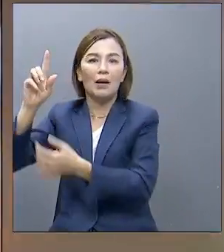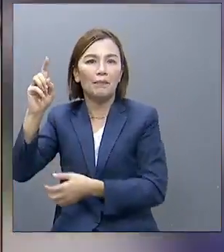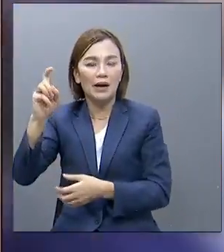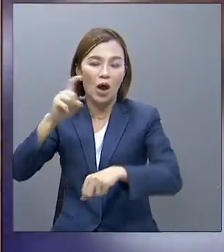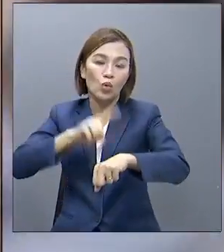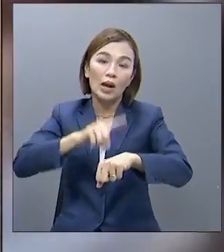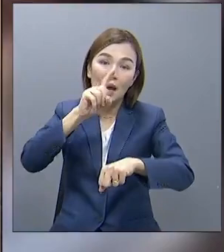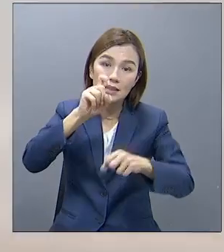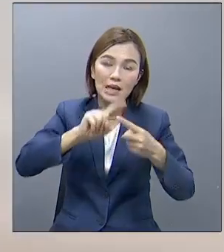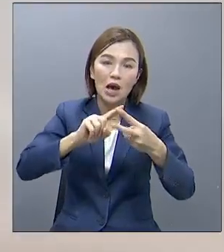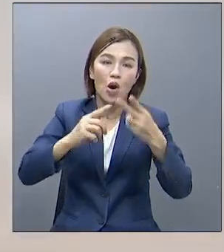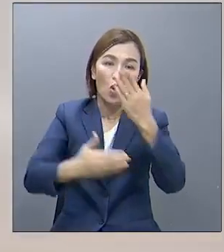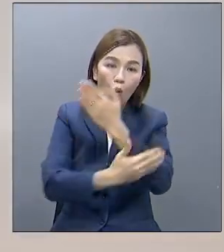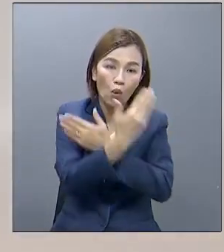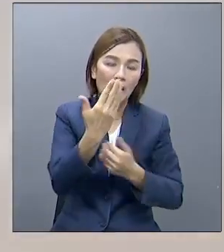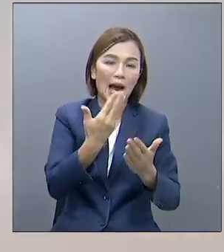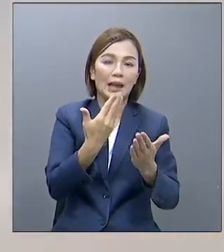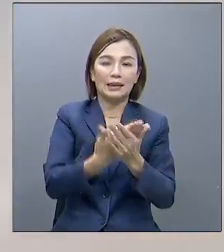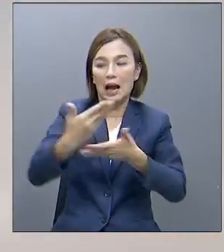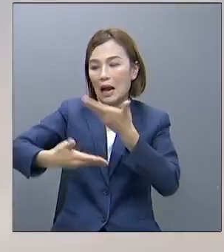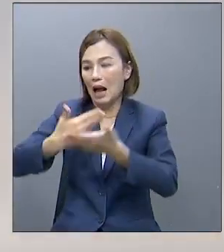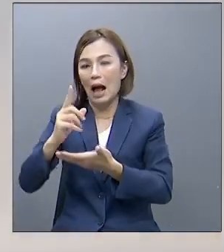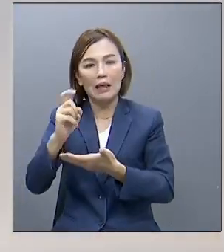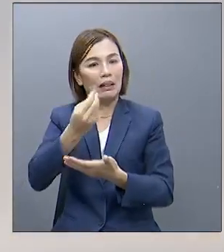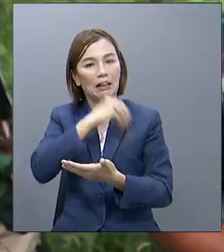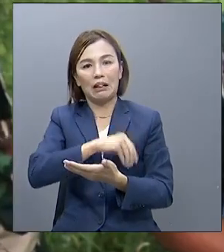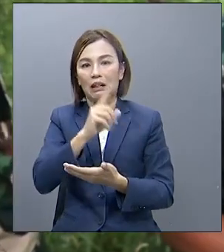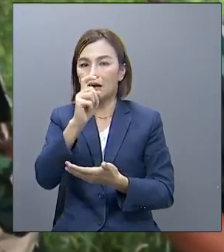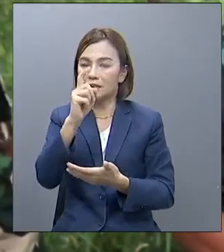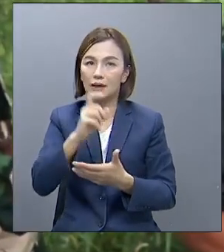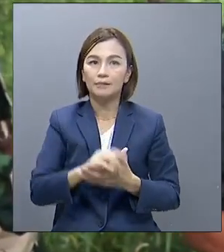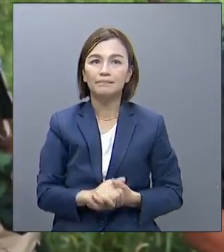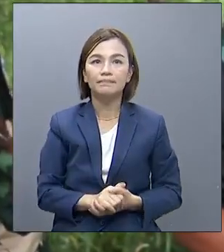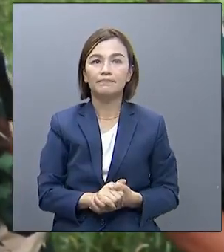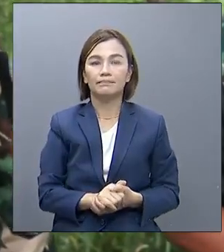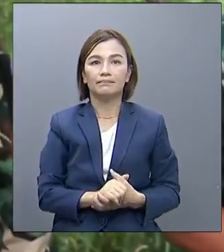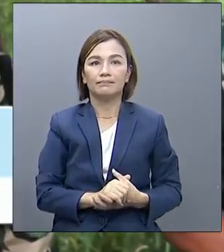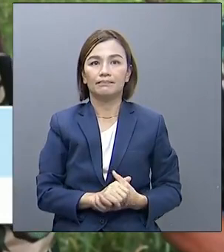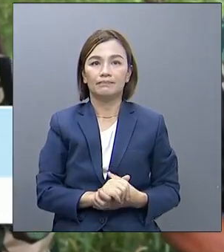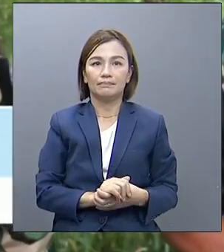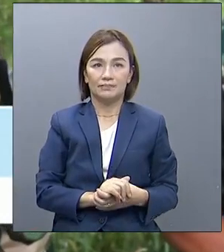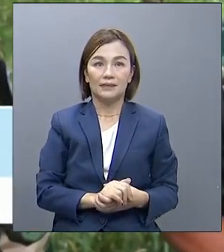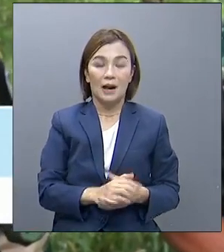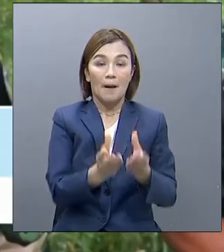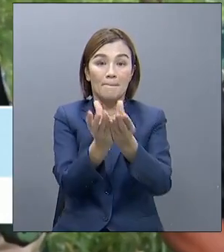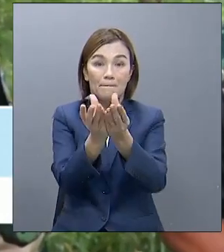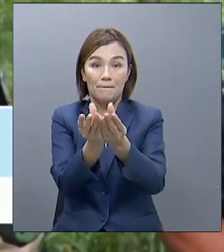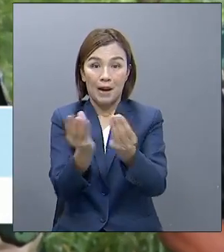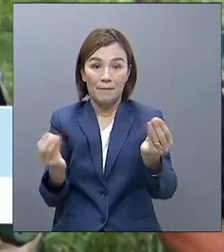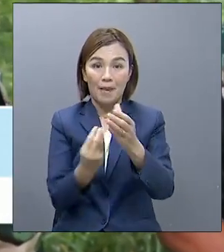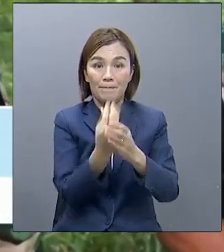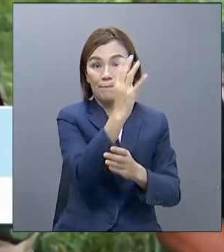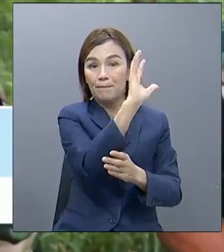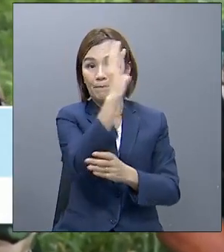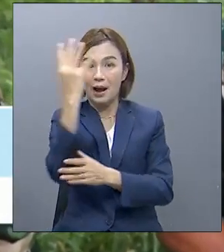ลาเสียทั้งโอกาสจากรายได้ที่ควรจะได้รับค่ะ พื้นที่ที่มีอยู่แล้วที่เป็นพื้นที่ป่าเนี่ยเป็นแหล่ง